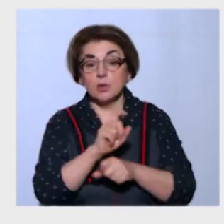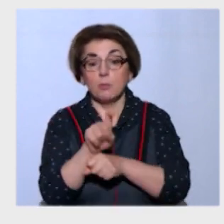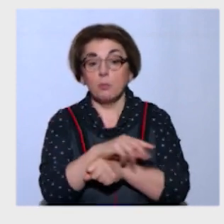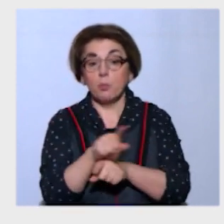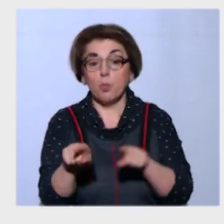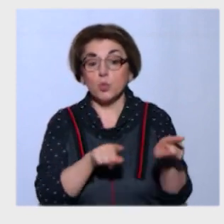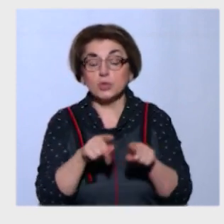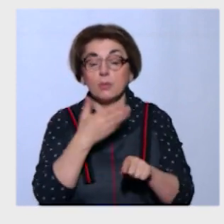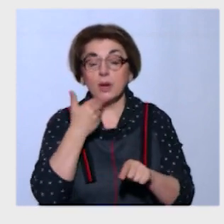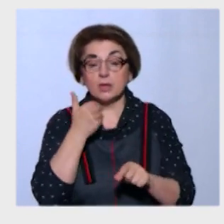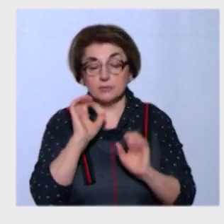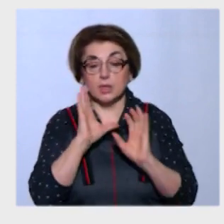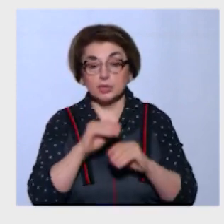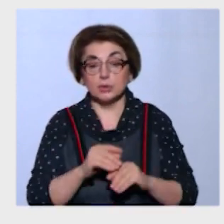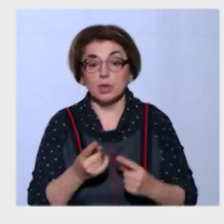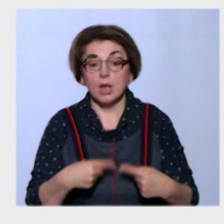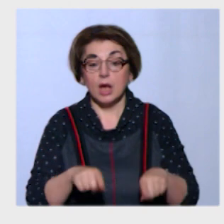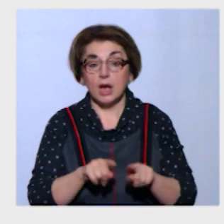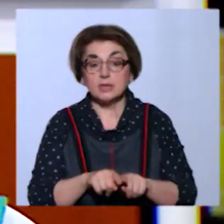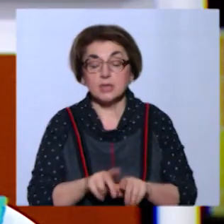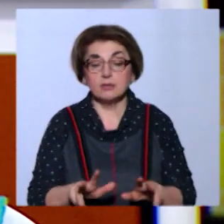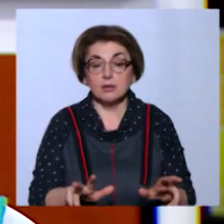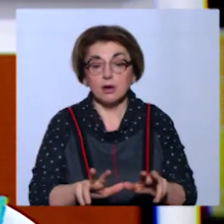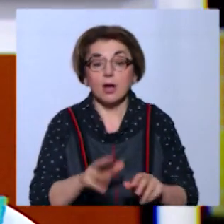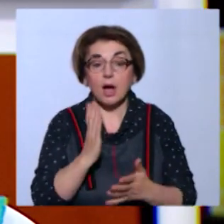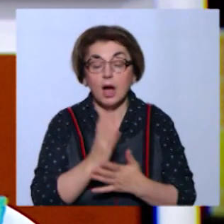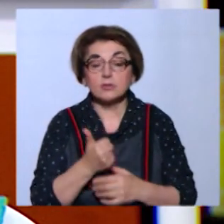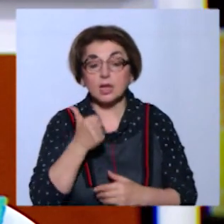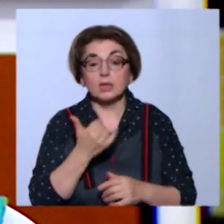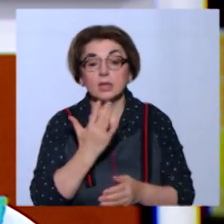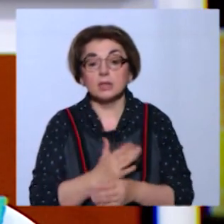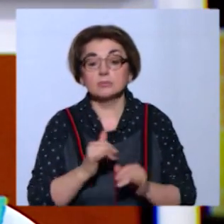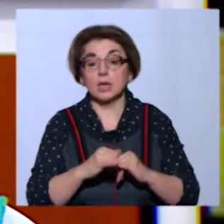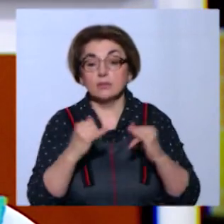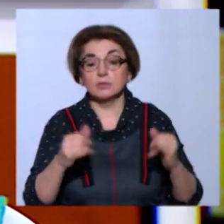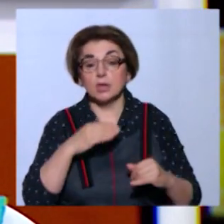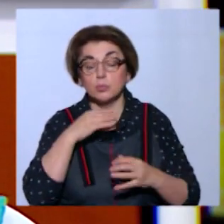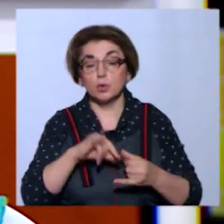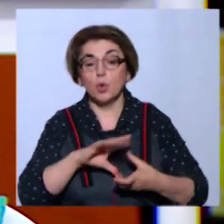მოძრაობა. ასევე ქვეწარმავლებს კარგად აქვს განვითარებული კუნთებიც.